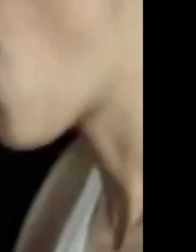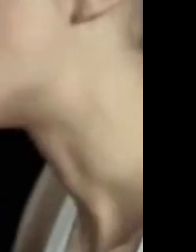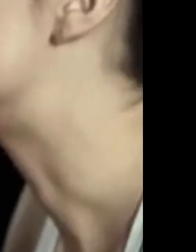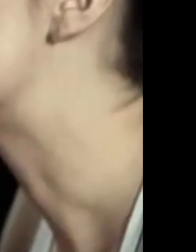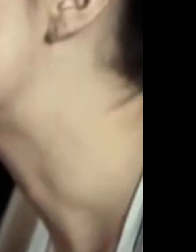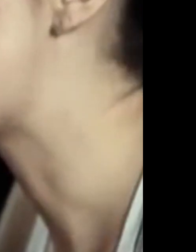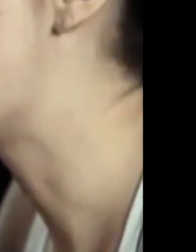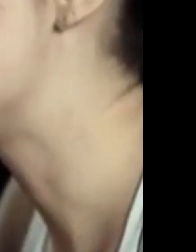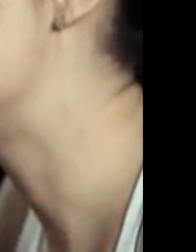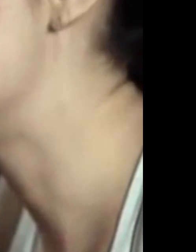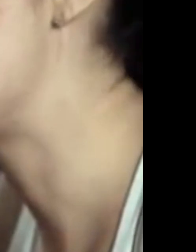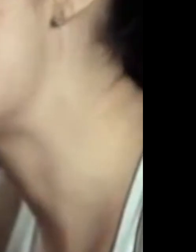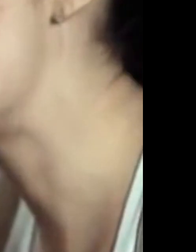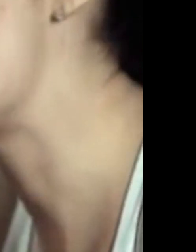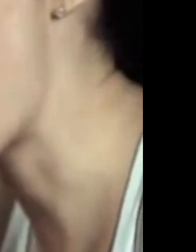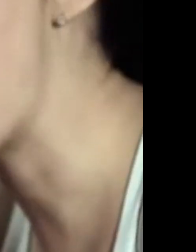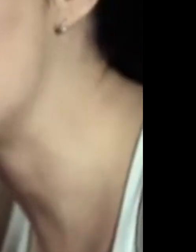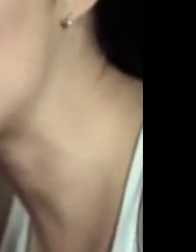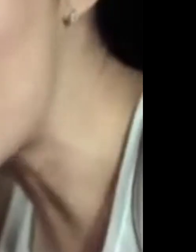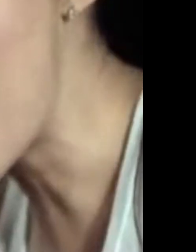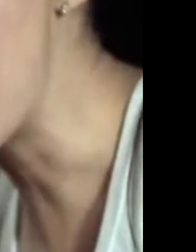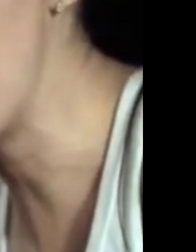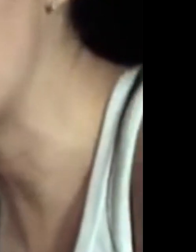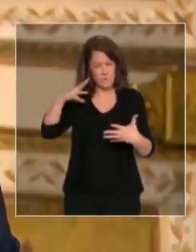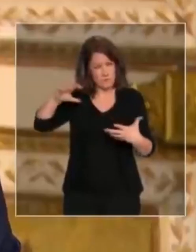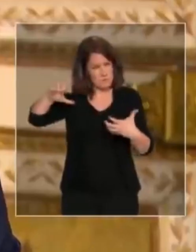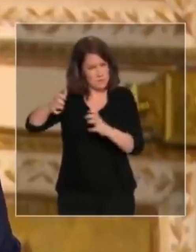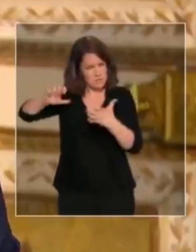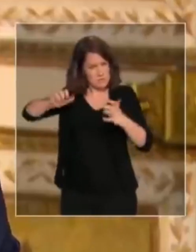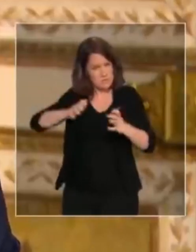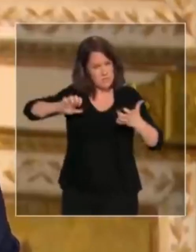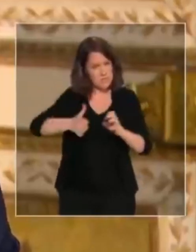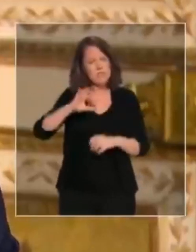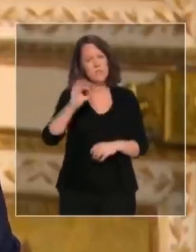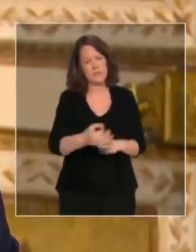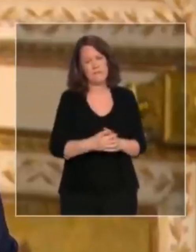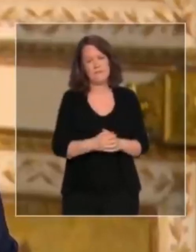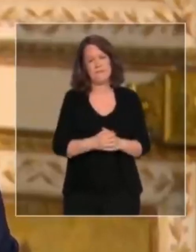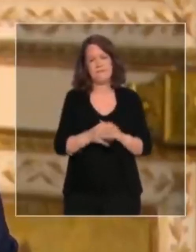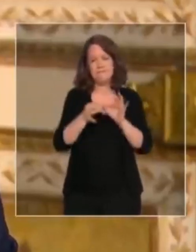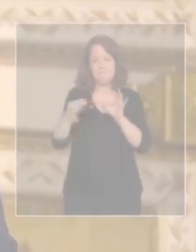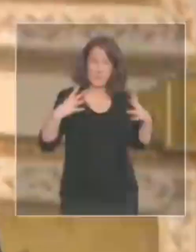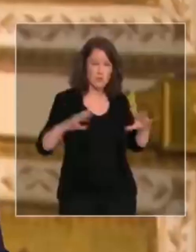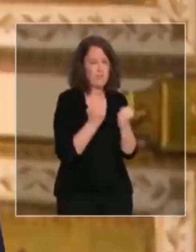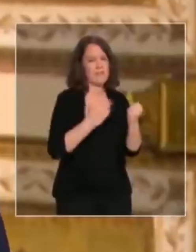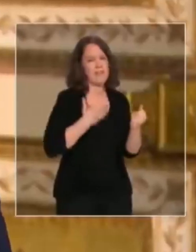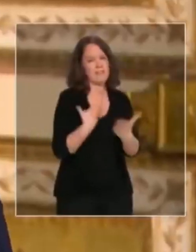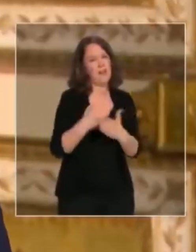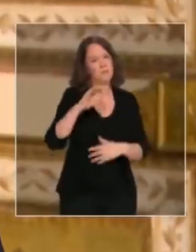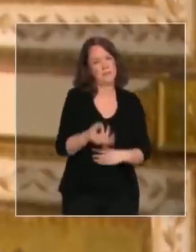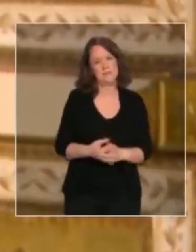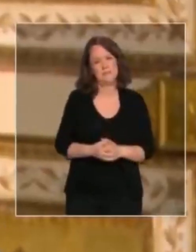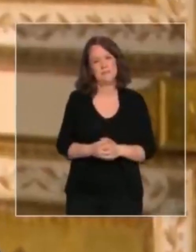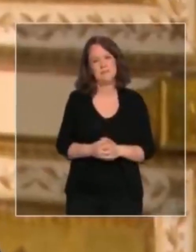réduits. On nous avait dit c'est pour un soir. Et l'épidémie n'est pas encore maîtrisée. C'est pour